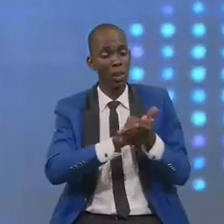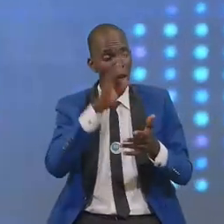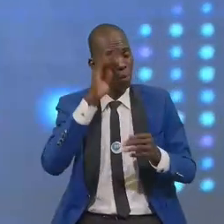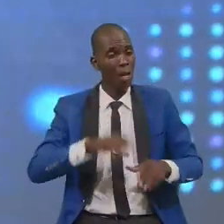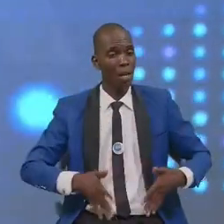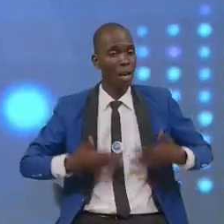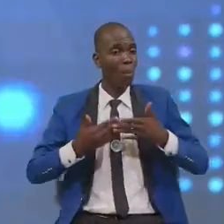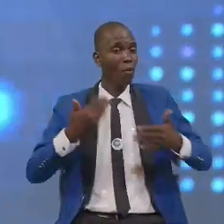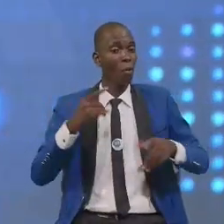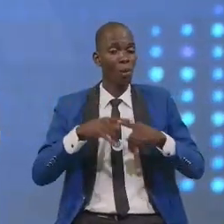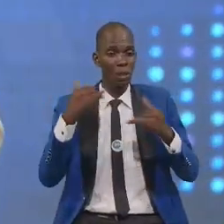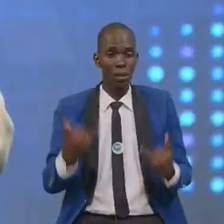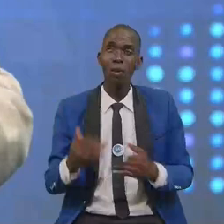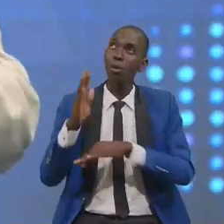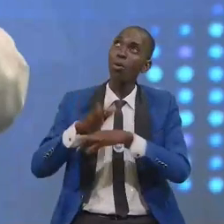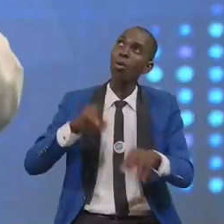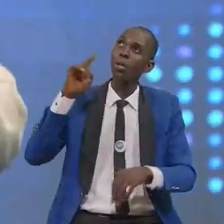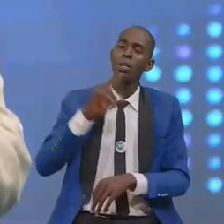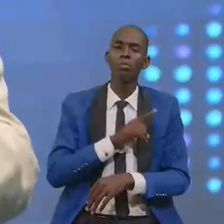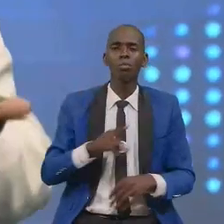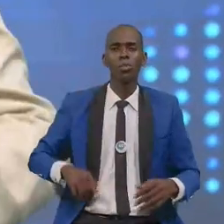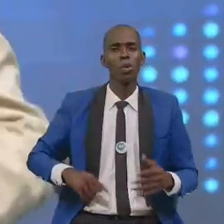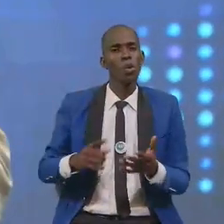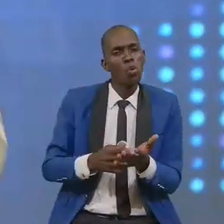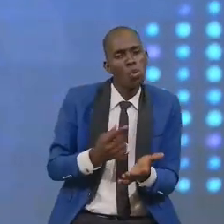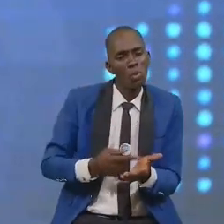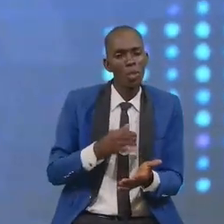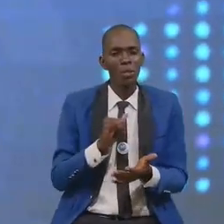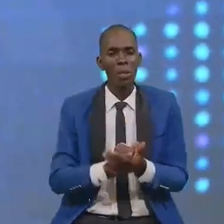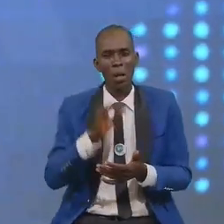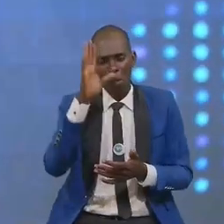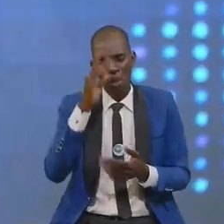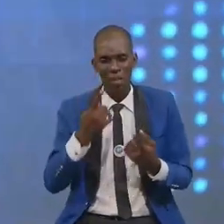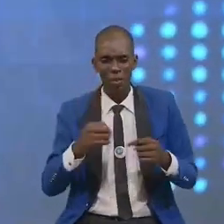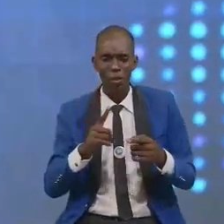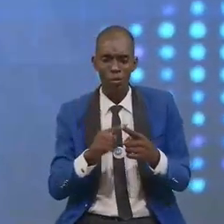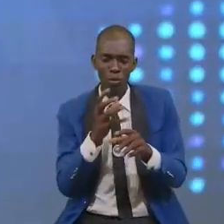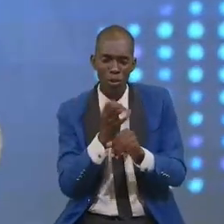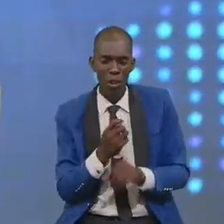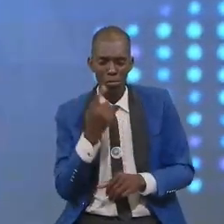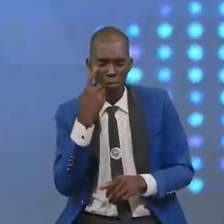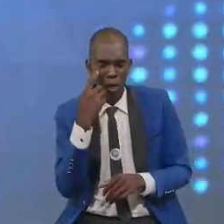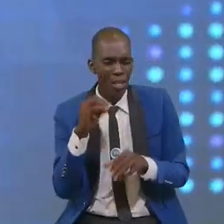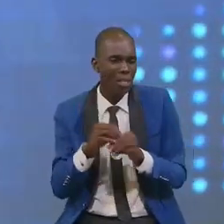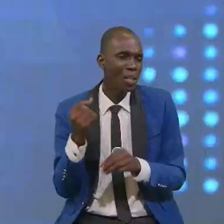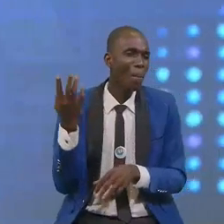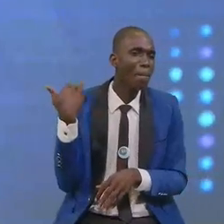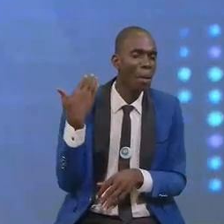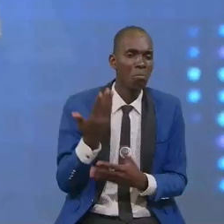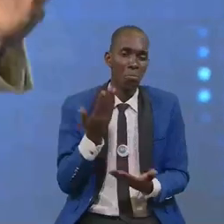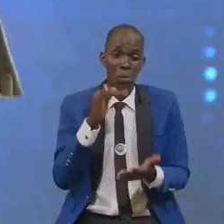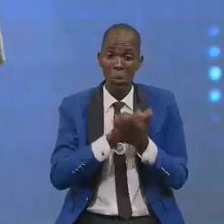Seigneur parfois en essayant de recouvrer la vie par le passé peut-être